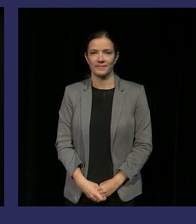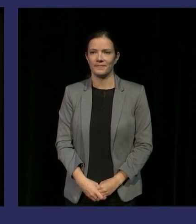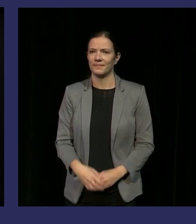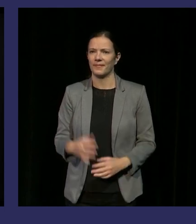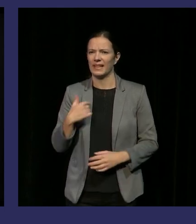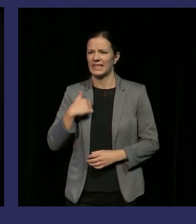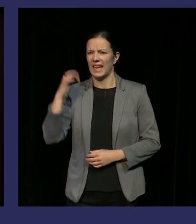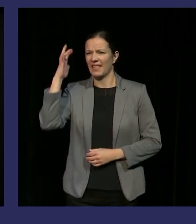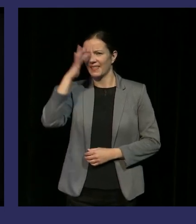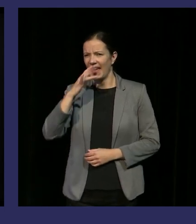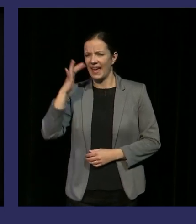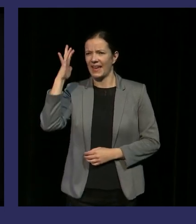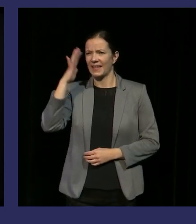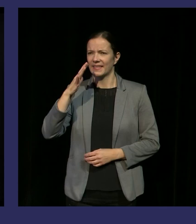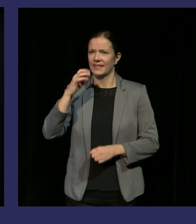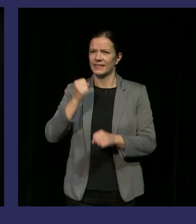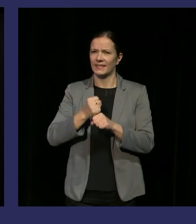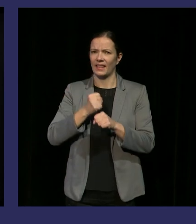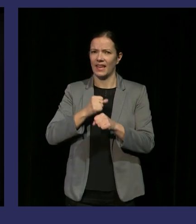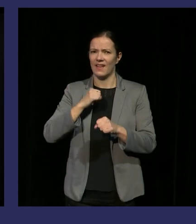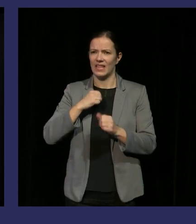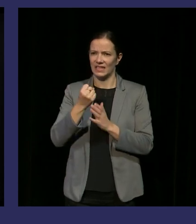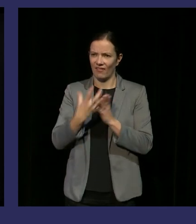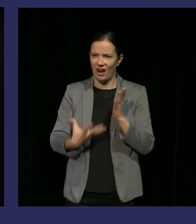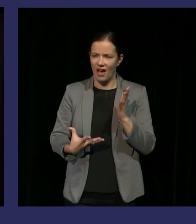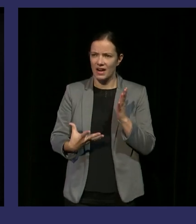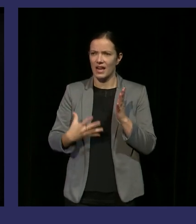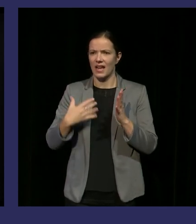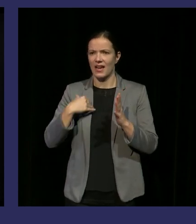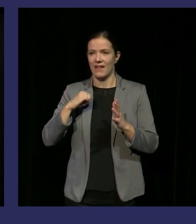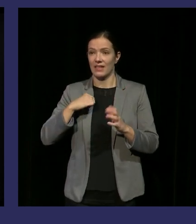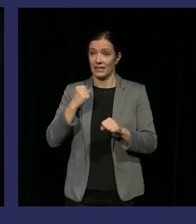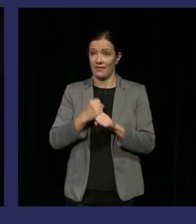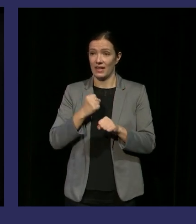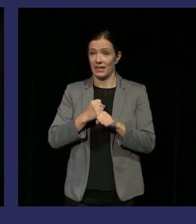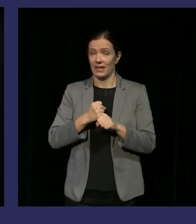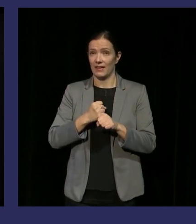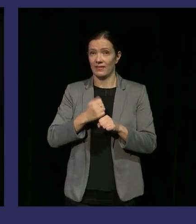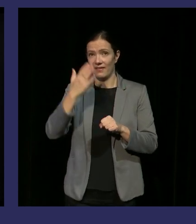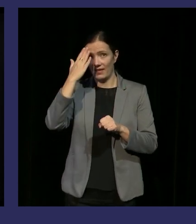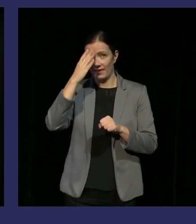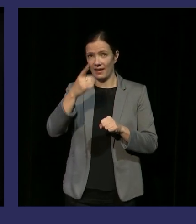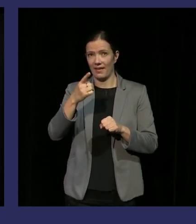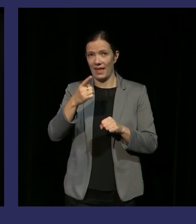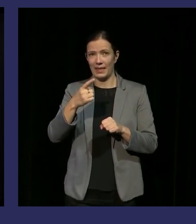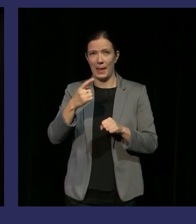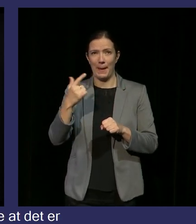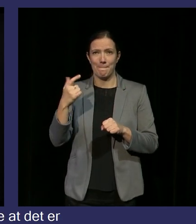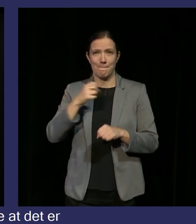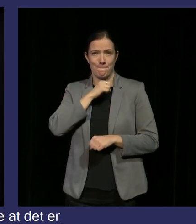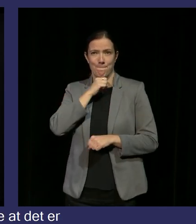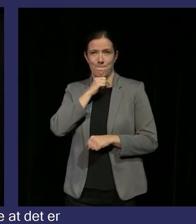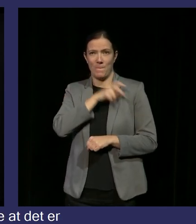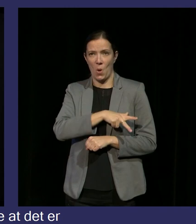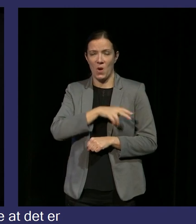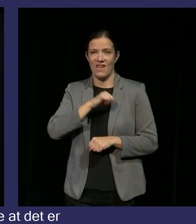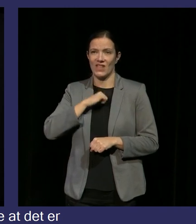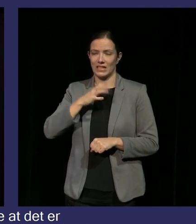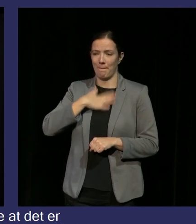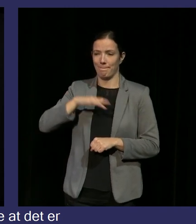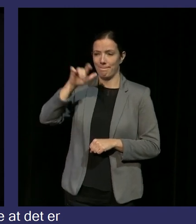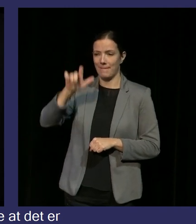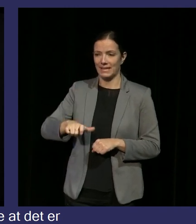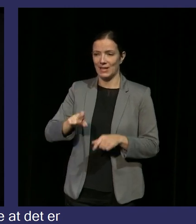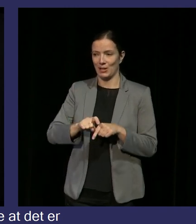Jeg har tenkt, ikke sant, hvis jeg skal forklare, hvis du virkelig vil vite at det den blodåra som, hvis du hvis den type pasienter som